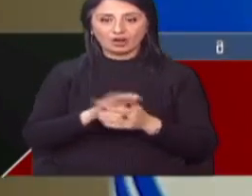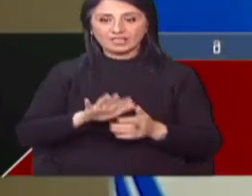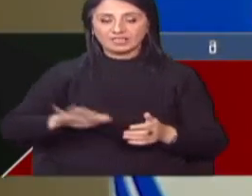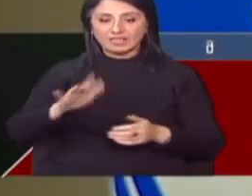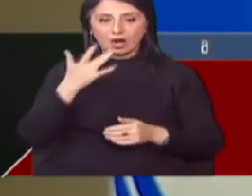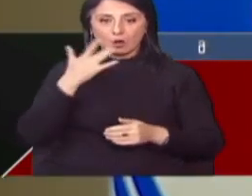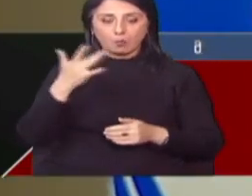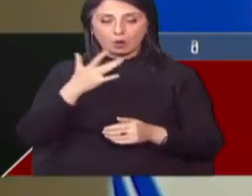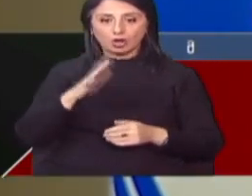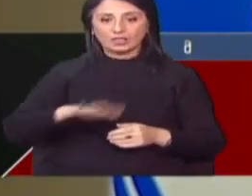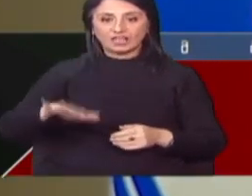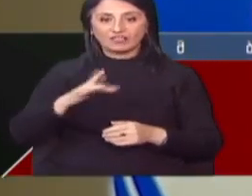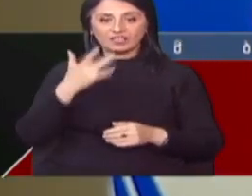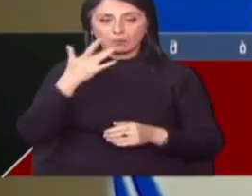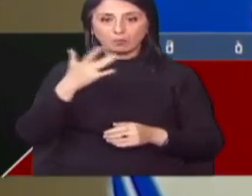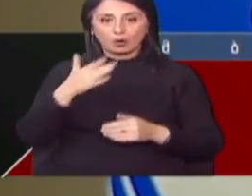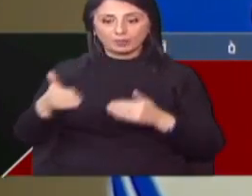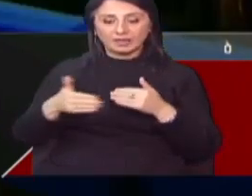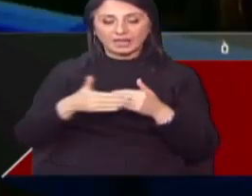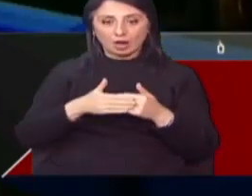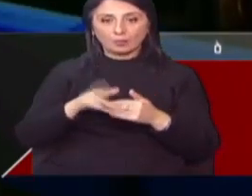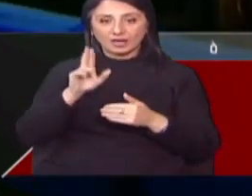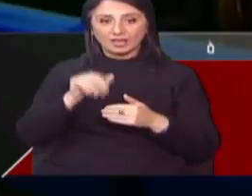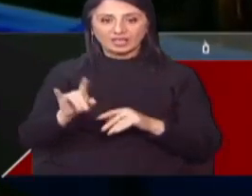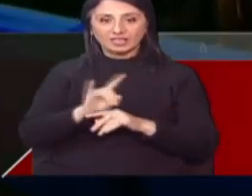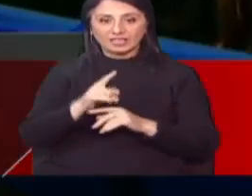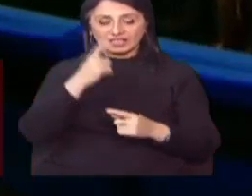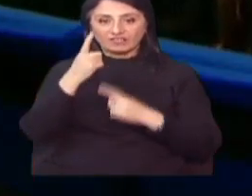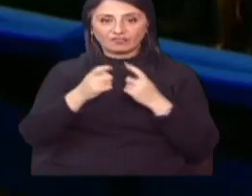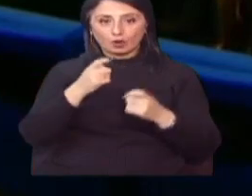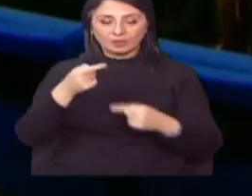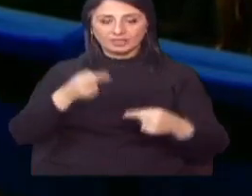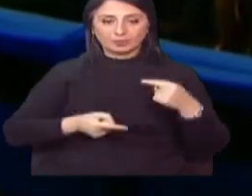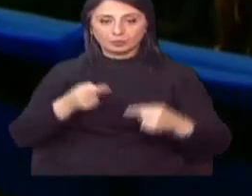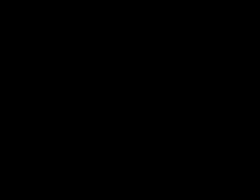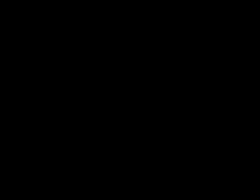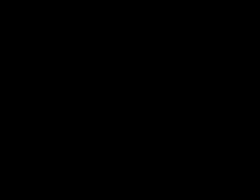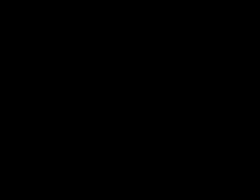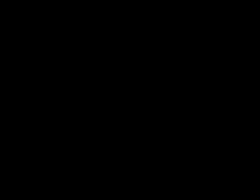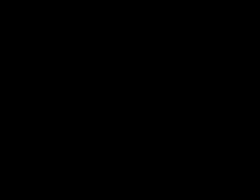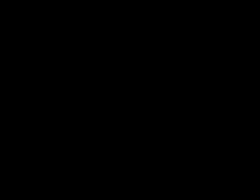საგარეო პოლიტიკასთან, ქვეყნის პოლიტიკის დაახლოება და დეზინფორმაციასთან ბრძოლა.